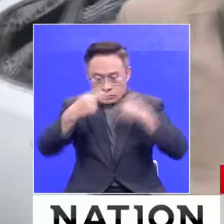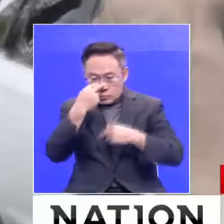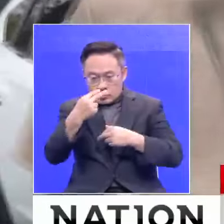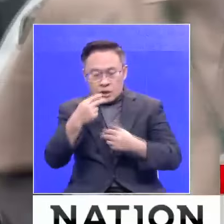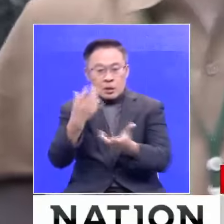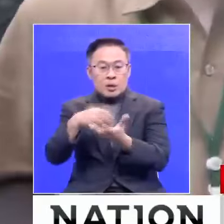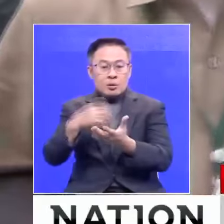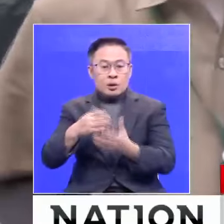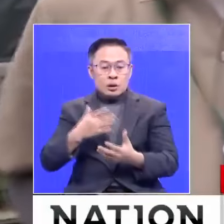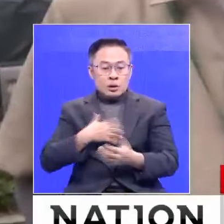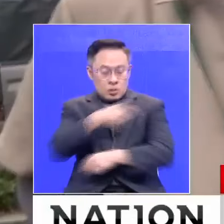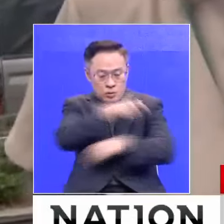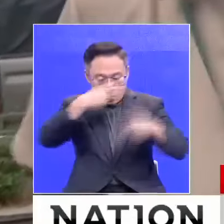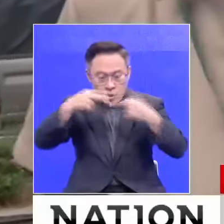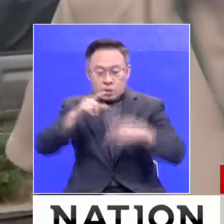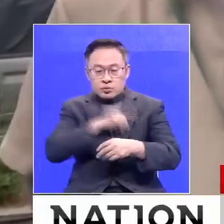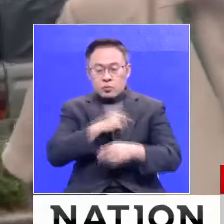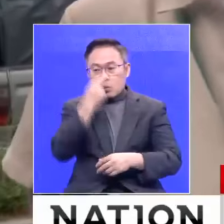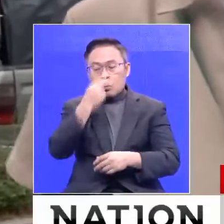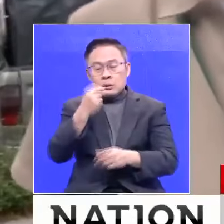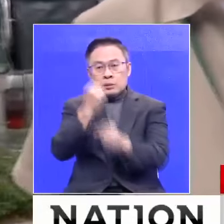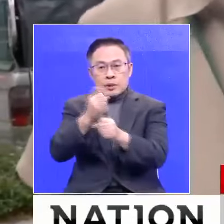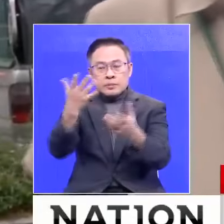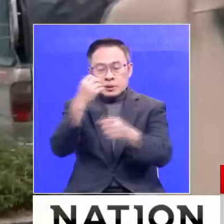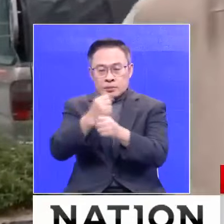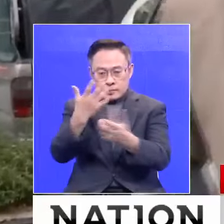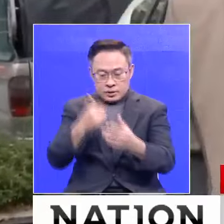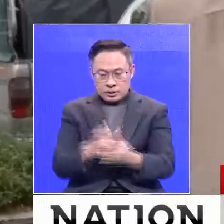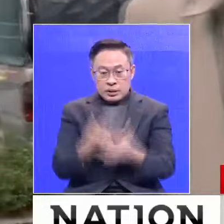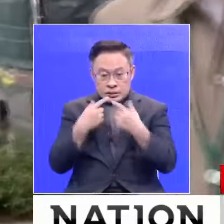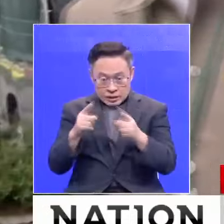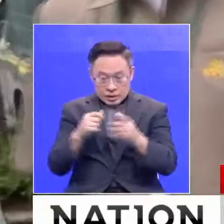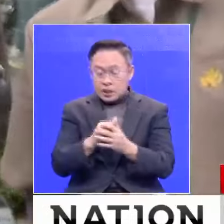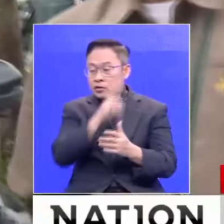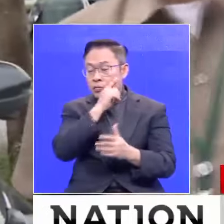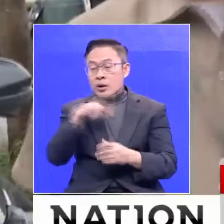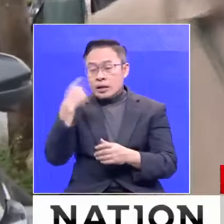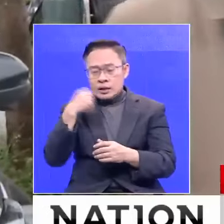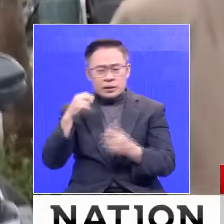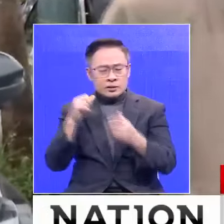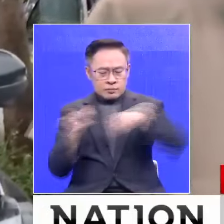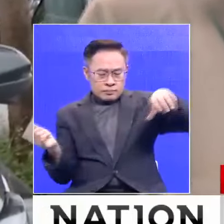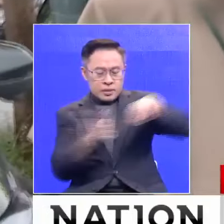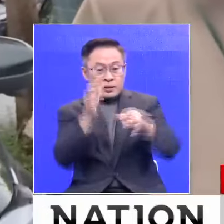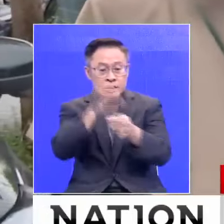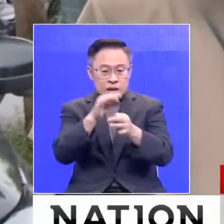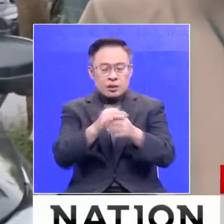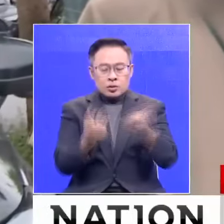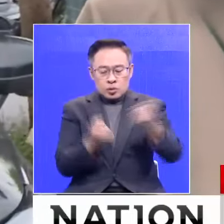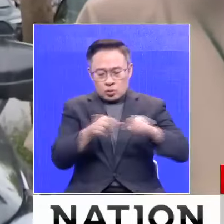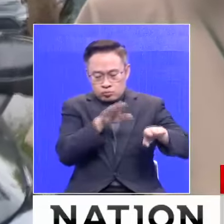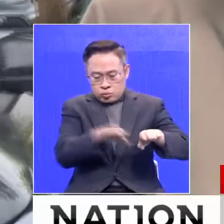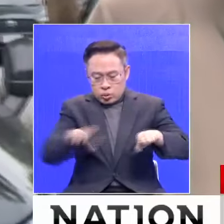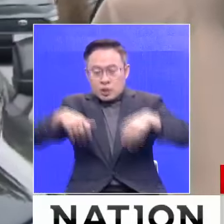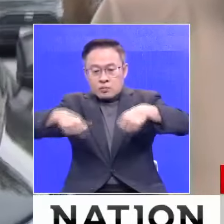ไม่ได้เข้าเวรเมื่อวานจึงไม่ทราบแต่ยืนยันได้ว่าปกติแล้วถ้าจะมาใช้บริการที่ธนาคารก็มักจะมาจอดรถจักรยานย